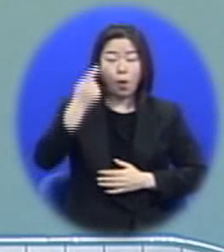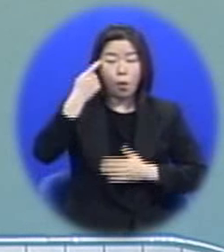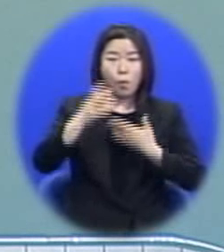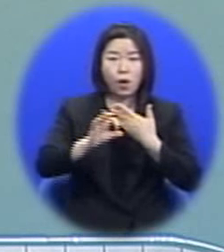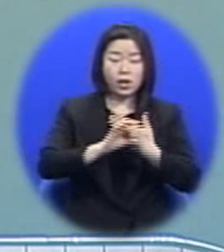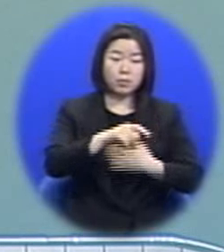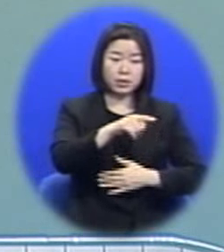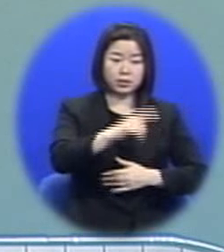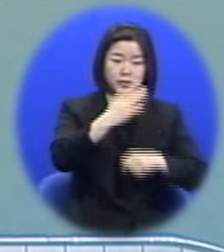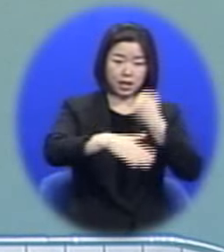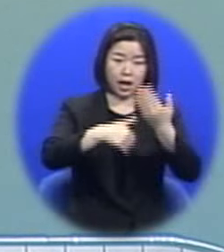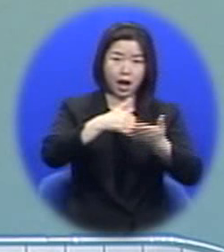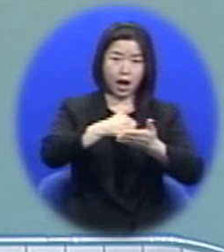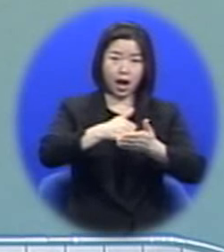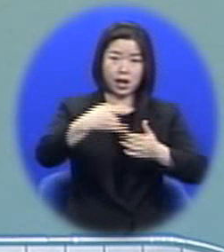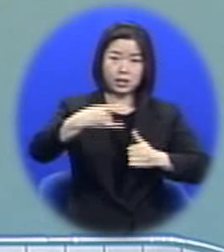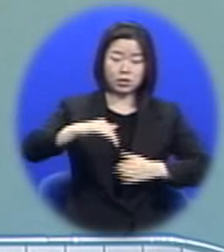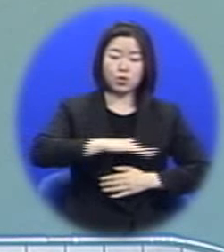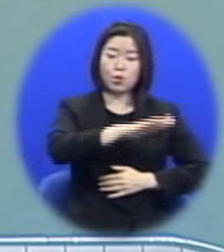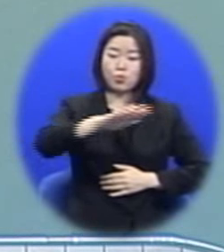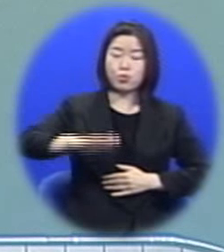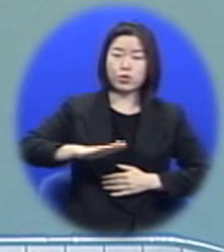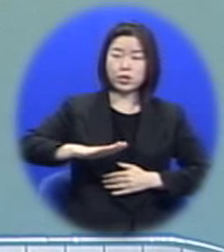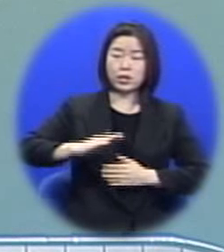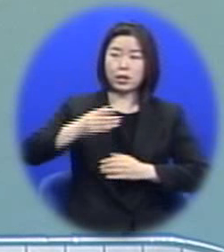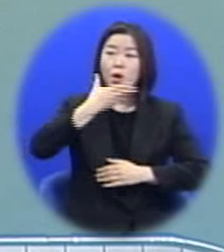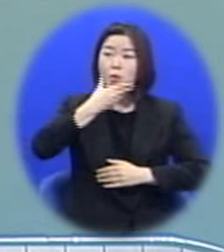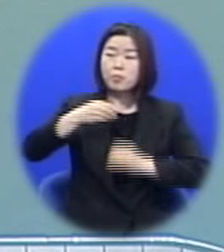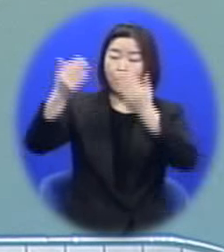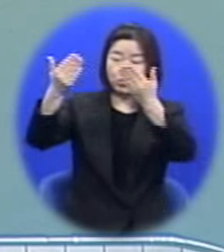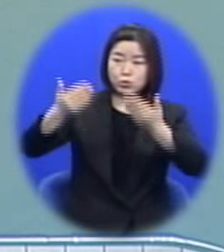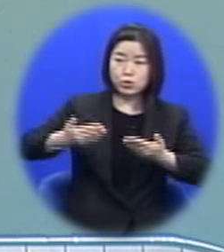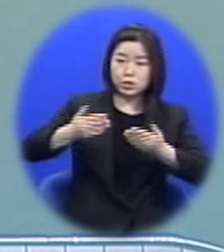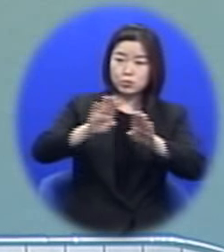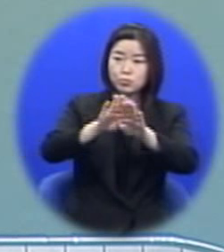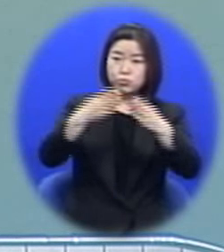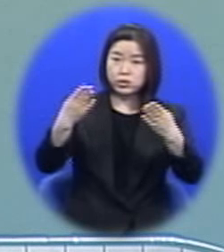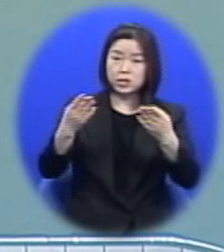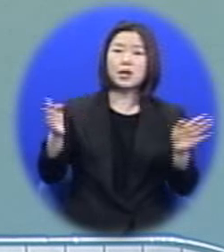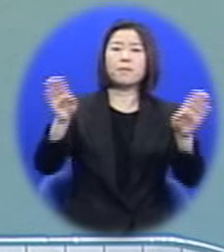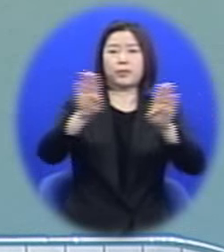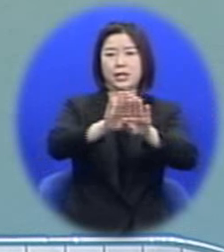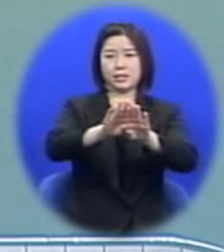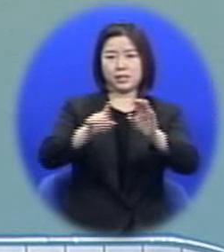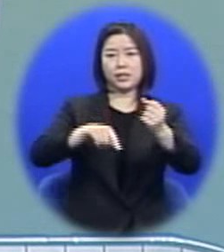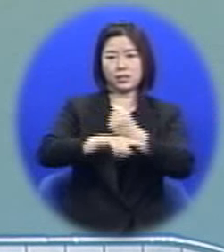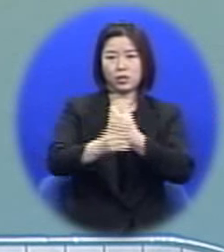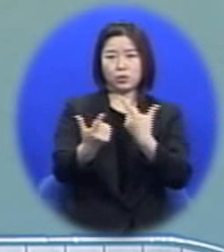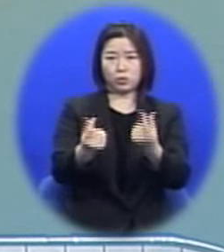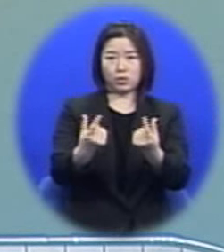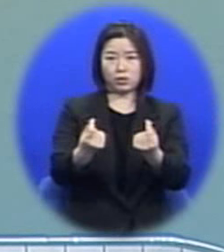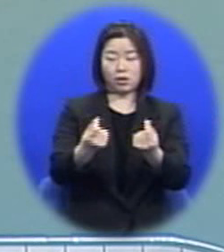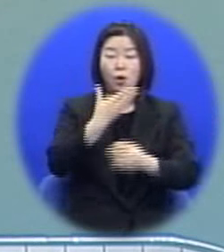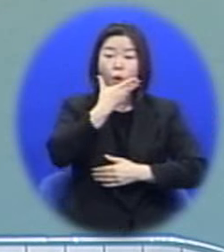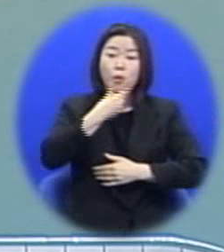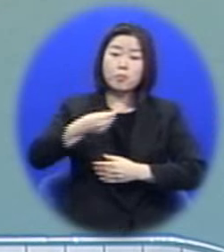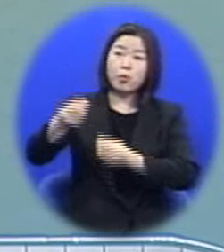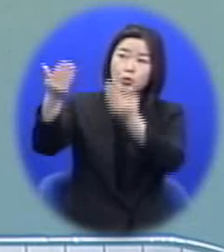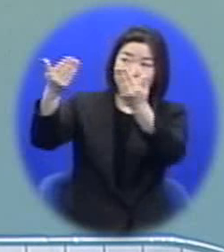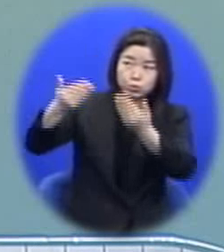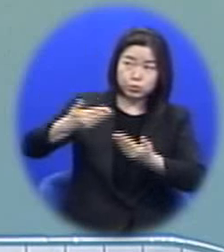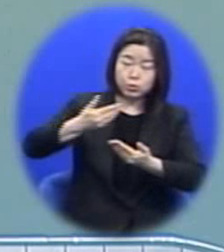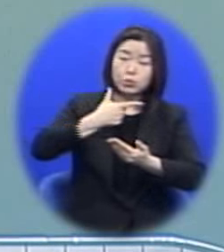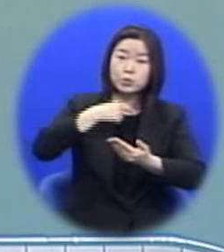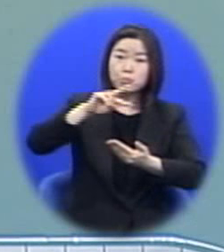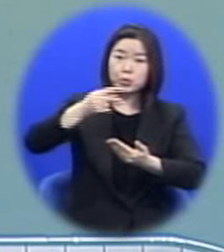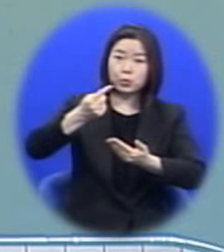그것은 하나님께서 우리에게 복을 주시는 문이 닫혀 있다는 뜻이니까. 아니 복을 주시려고 해도 복을 받을